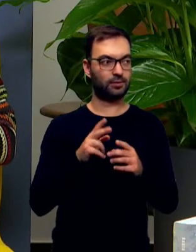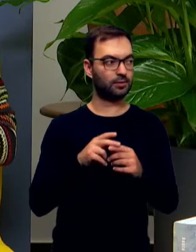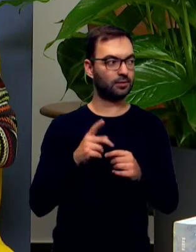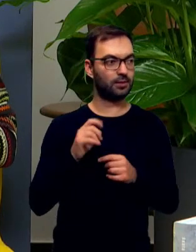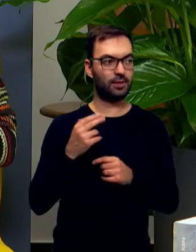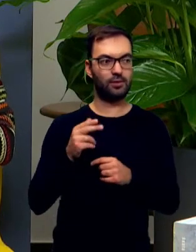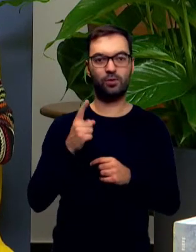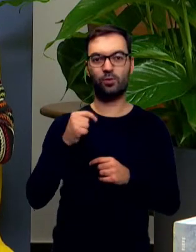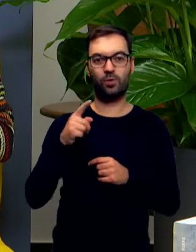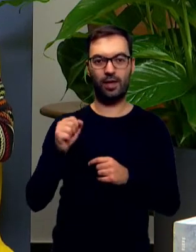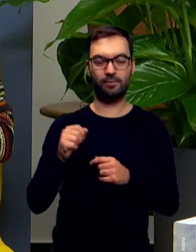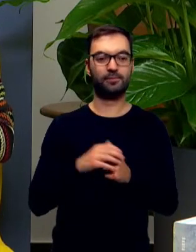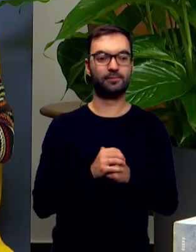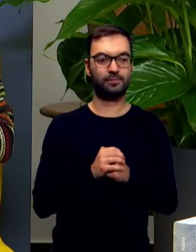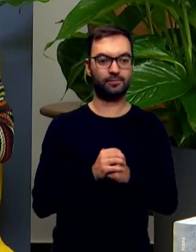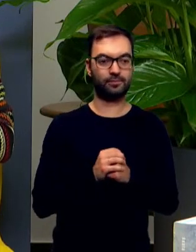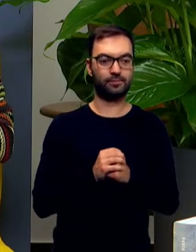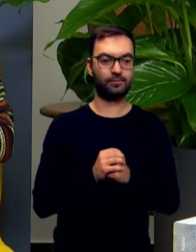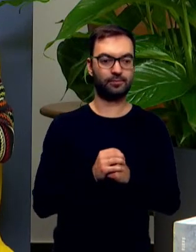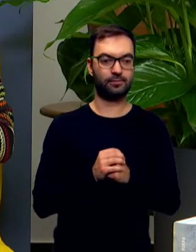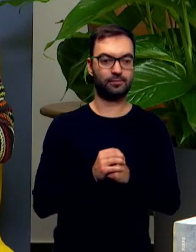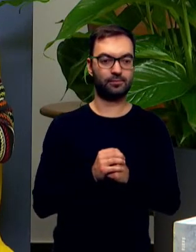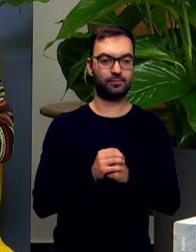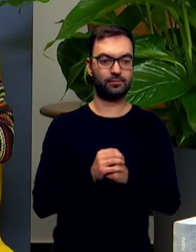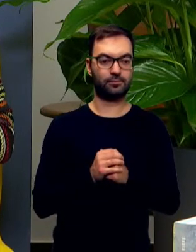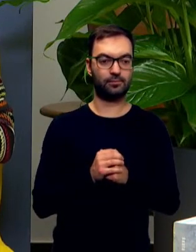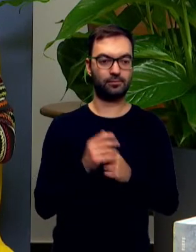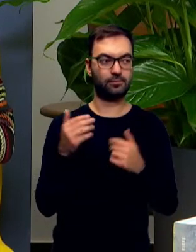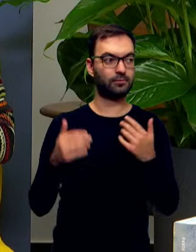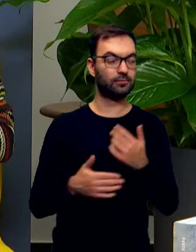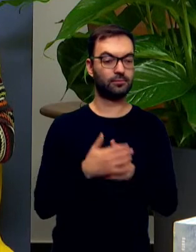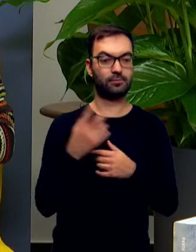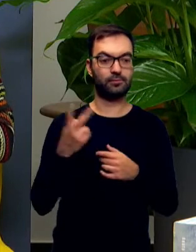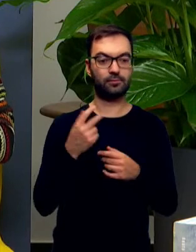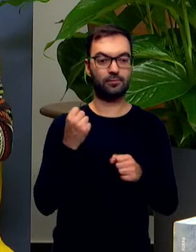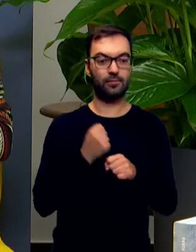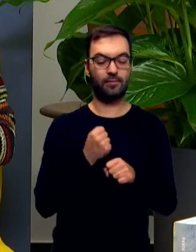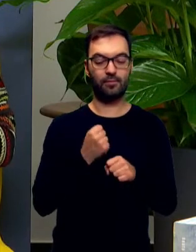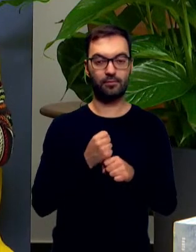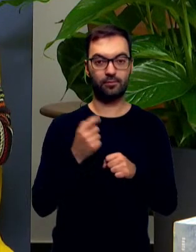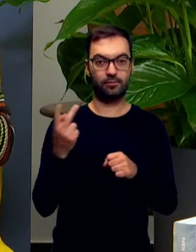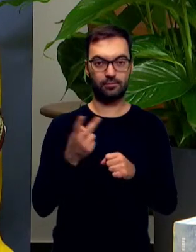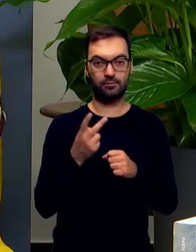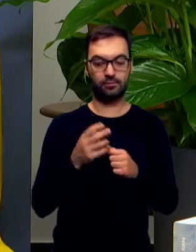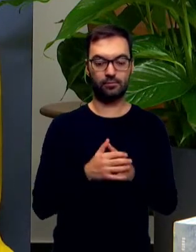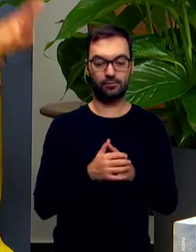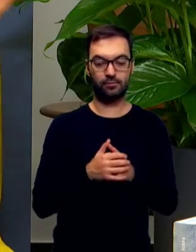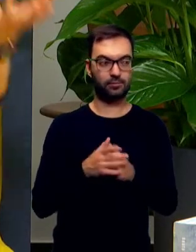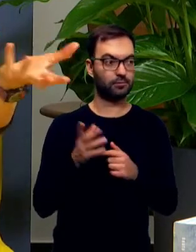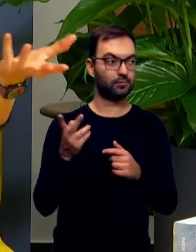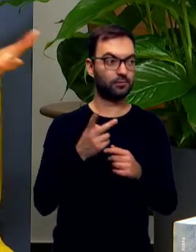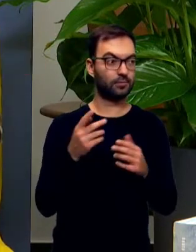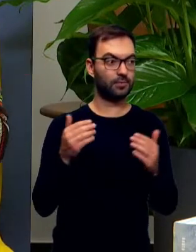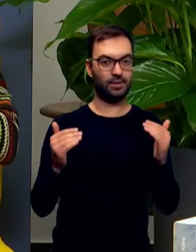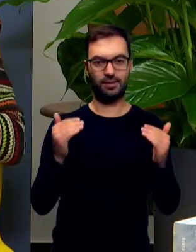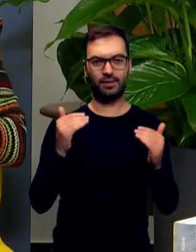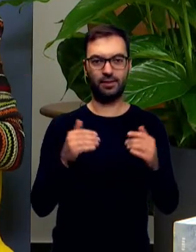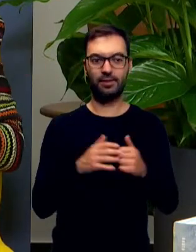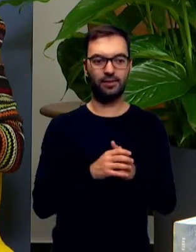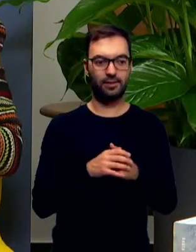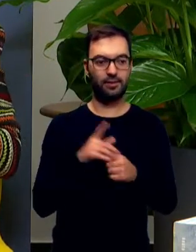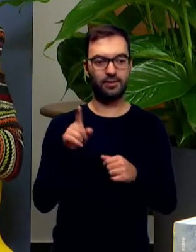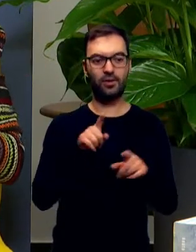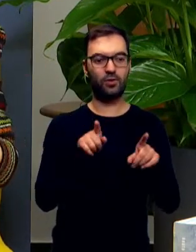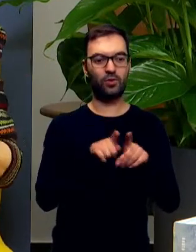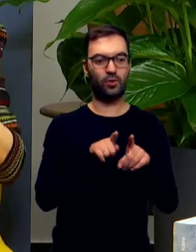drugiego nazwiska, Damian Duda, którzy okazało się, że pracowali, że właśnie są swoimi odpowiednikami tak naprawdę,